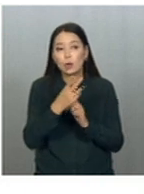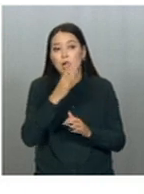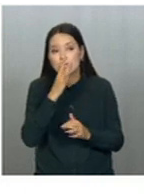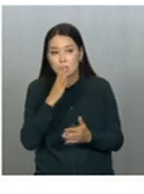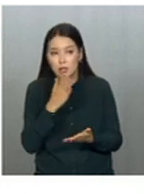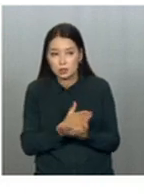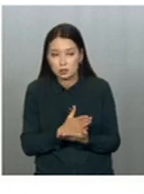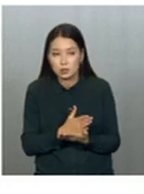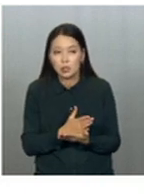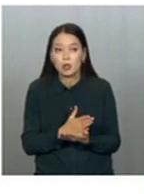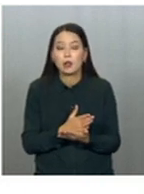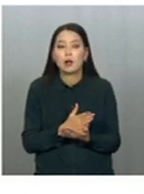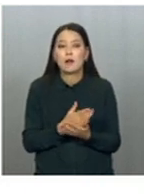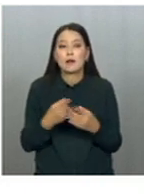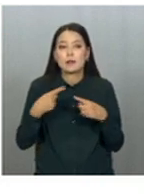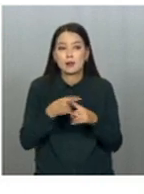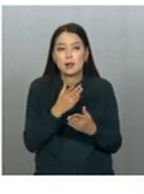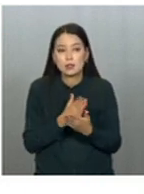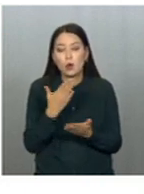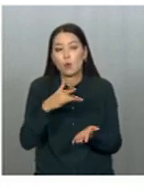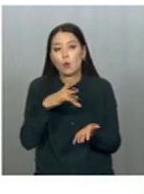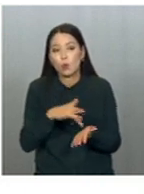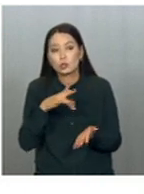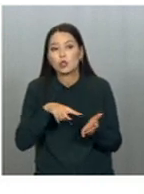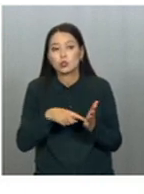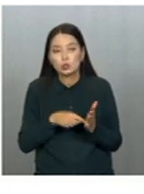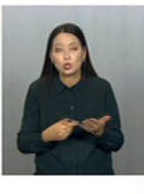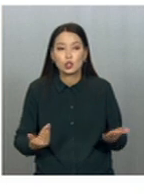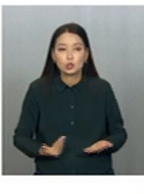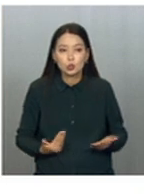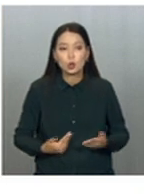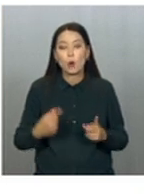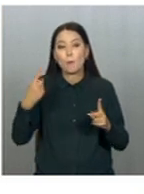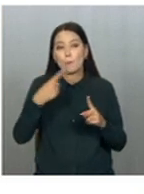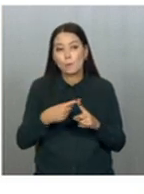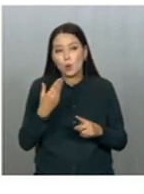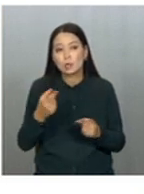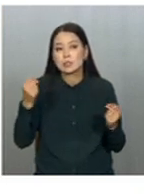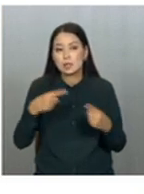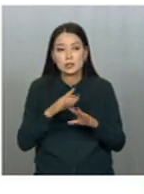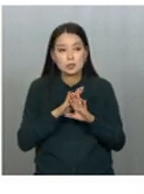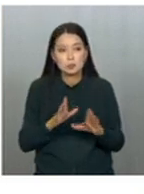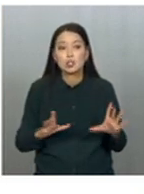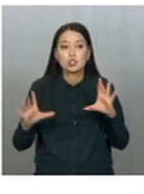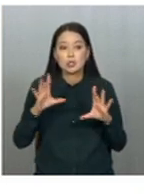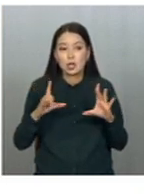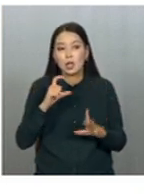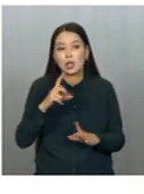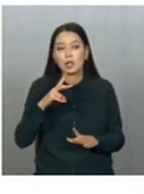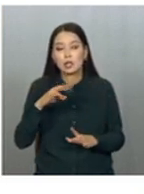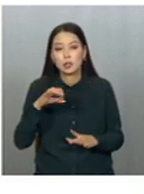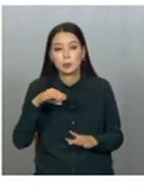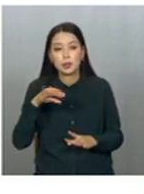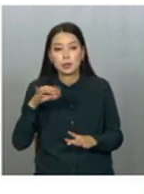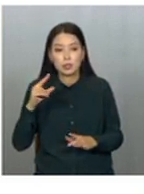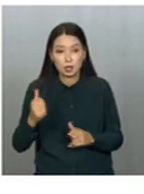градус. Қиылысатын әрі орталық нүктесі дүние полюсімен сәйкес келмейтін шеңберді эклиптика деп